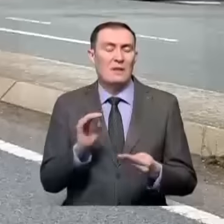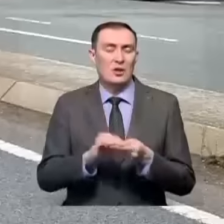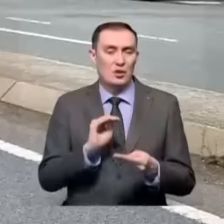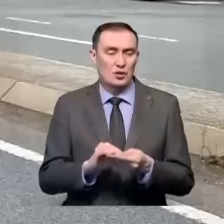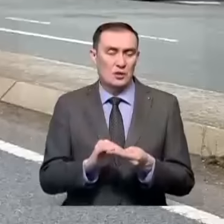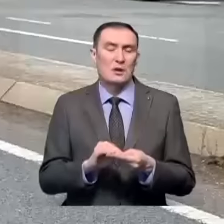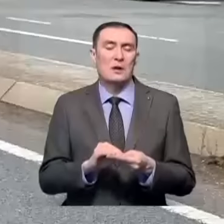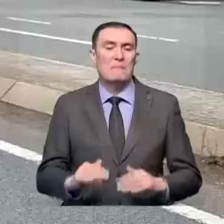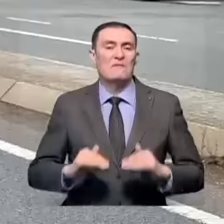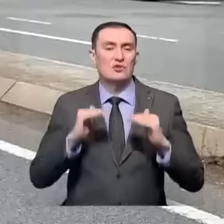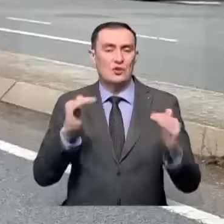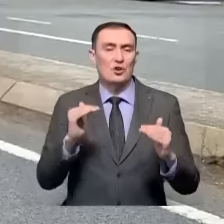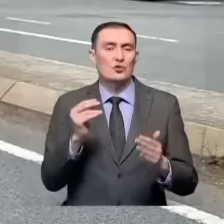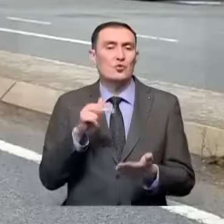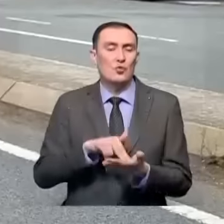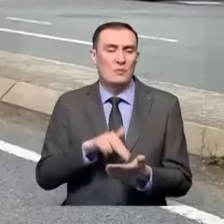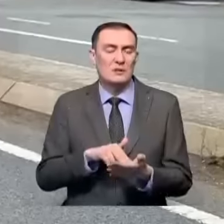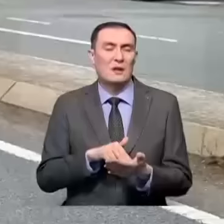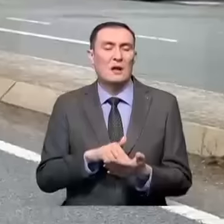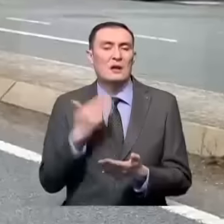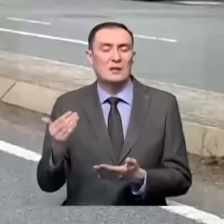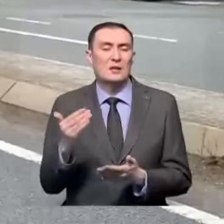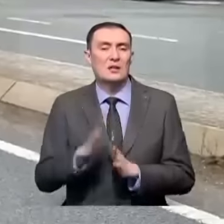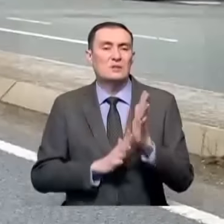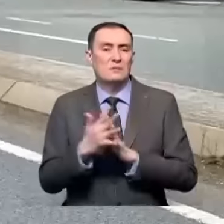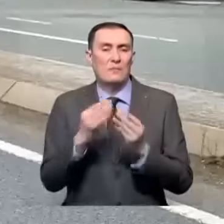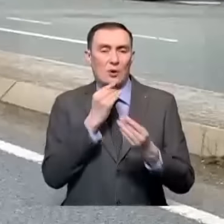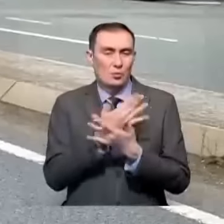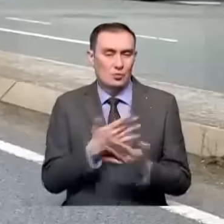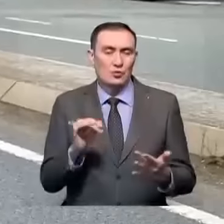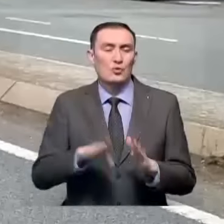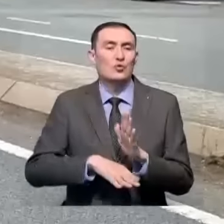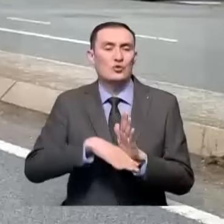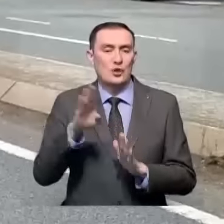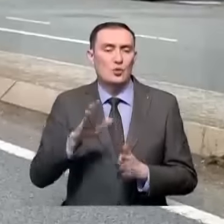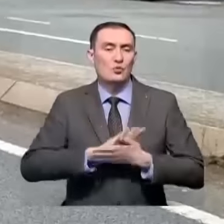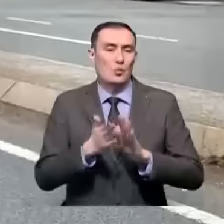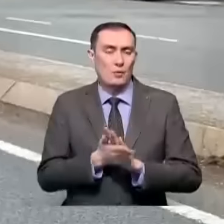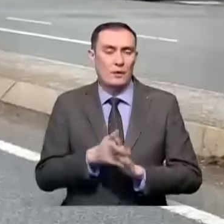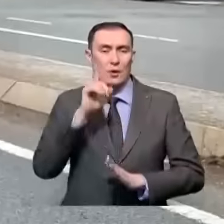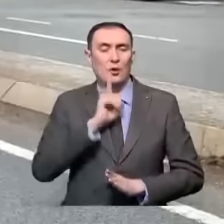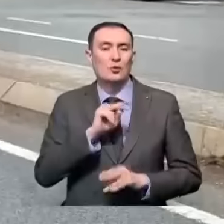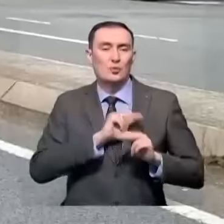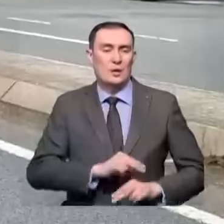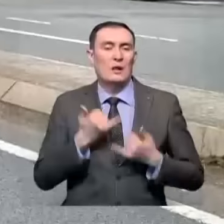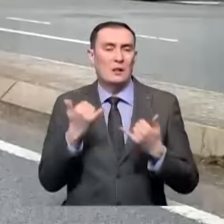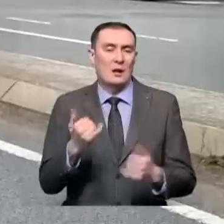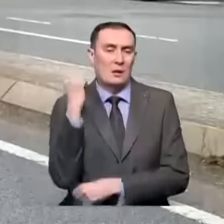же. Это повышение цен на производимую ими сельхозпродукцию и улучшение условий труда для